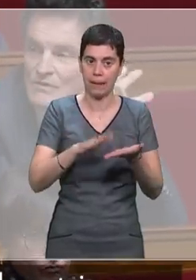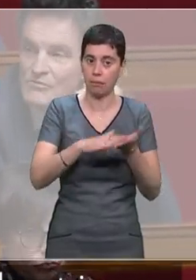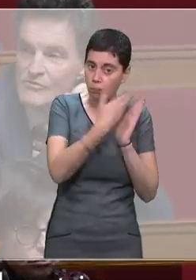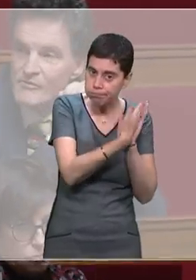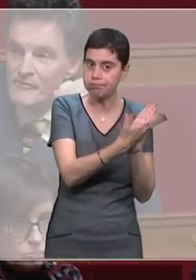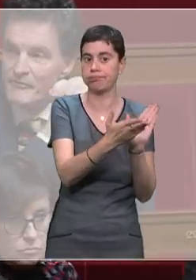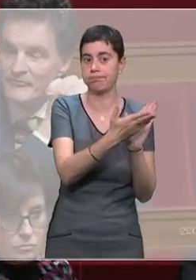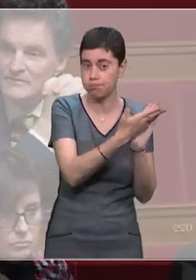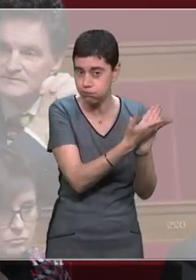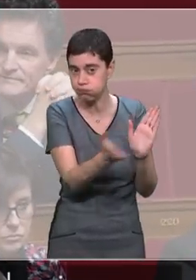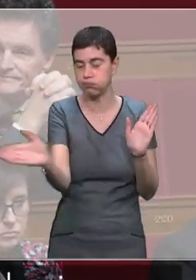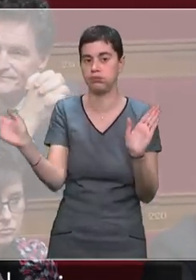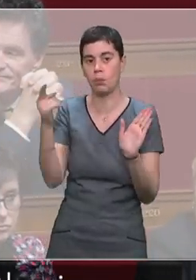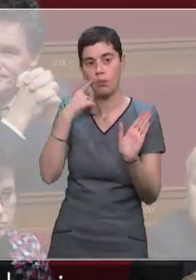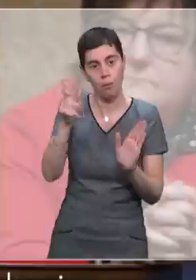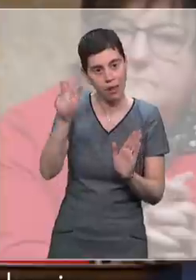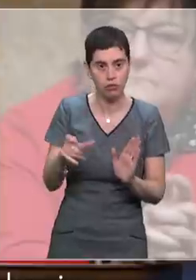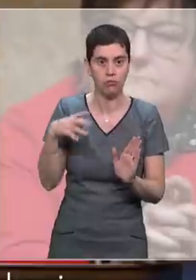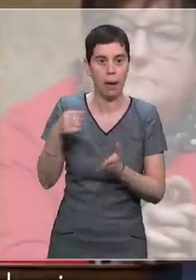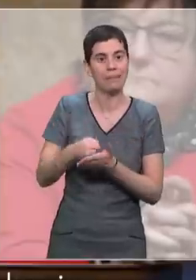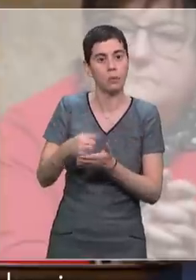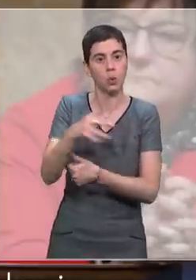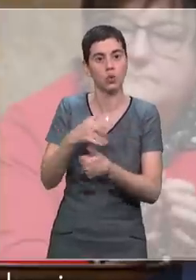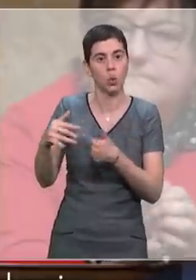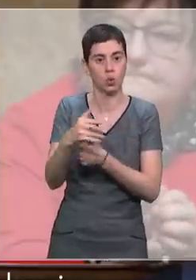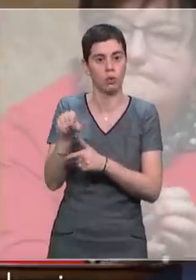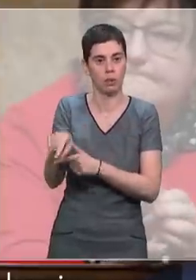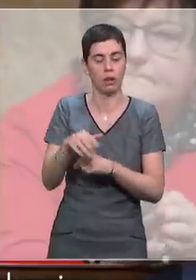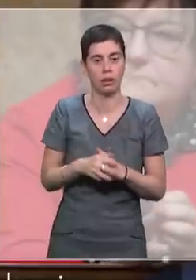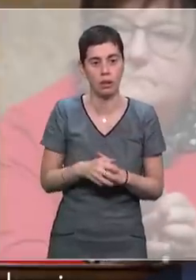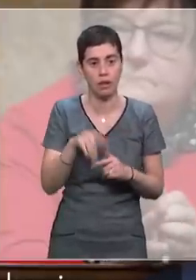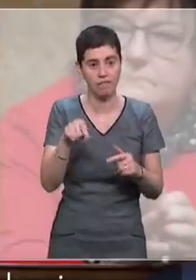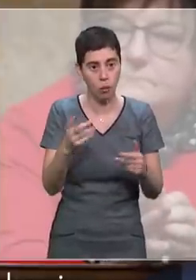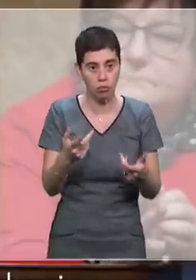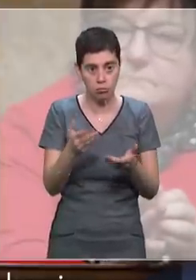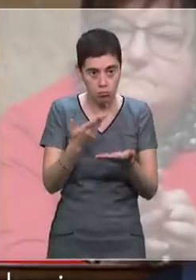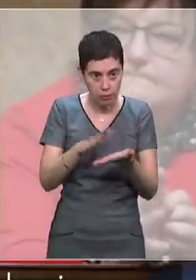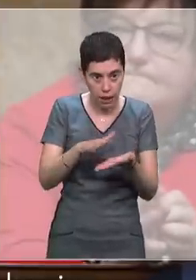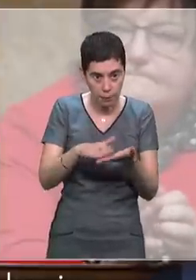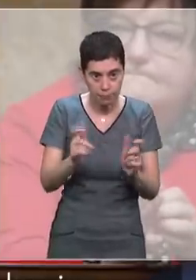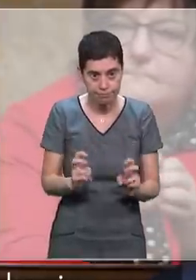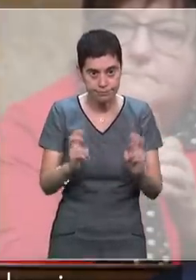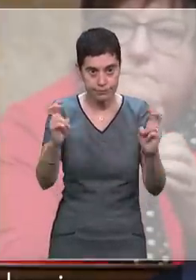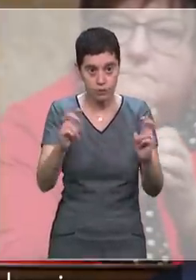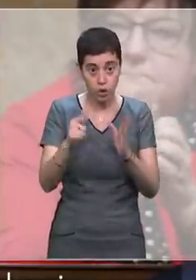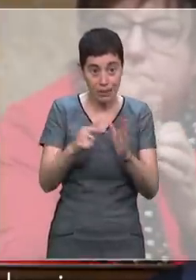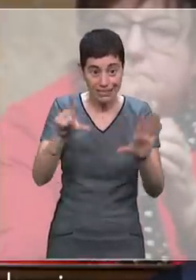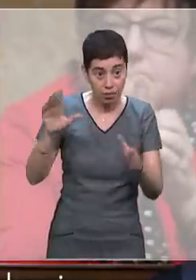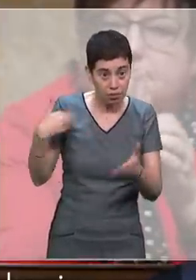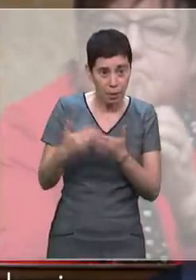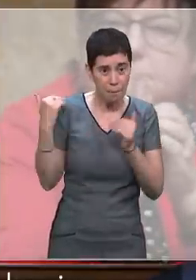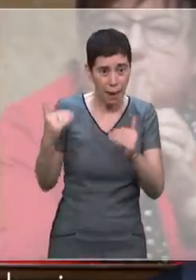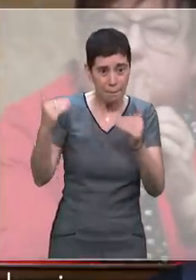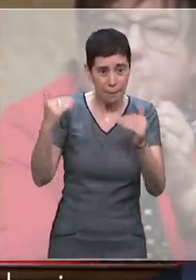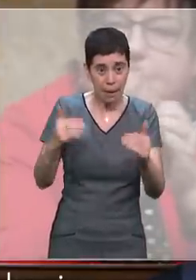tous les bénéficiaires des minima sociaux. Et il faut la revaloriser. Elle ne l'a pas été depuis 2007. Avec l'inflation,